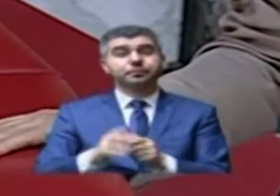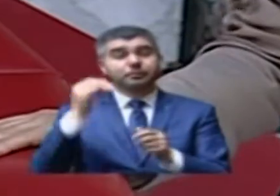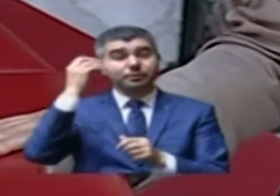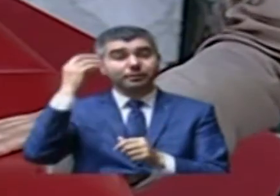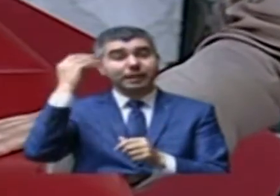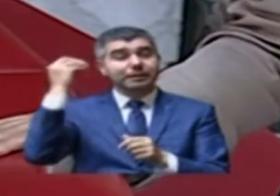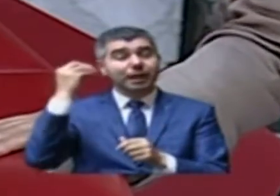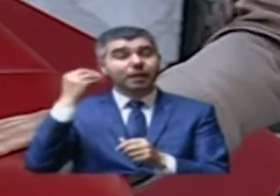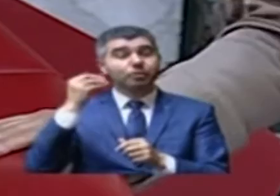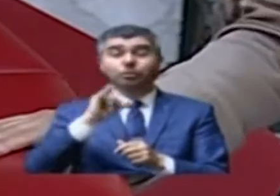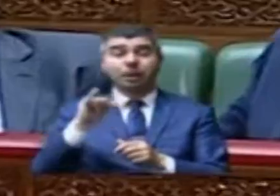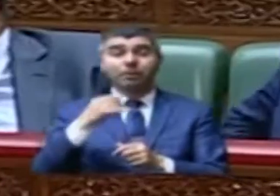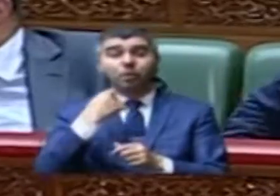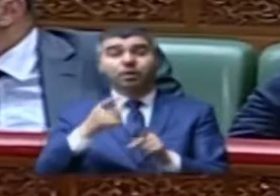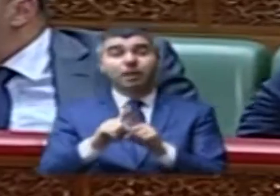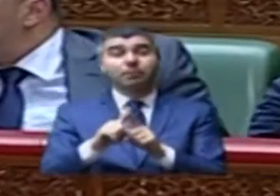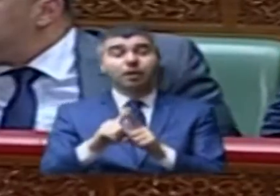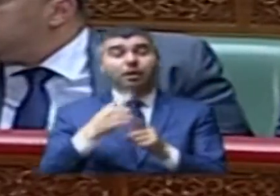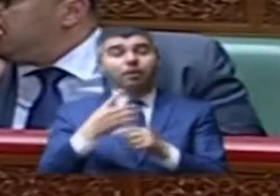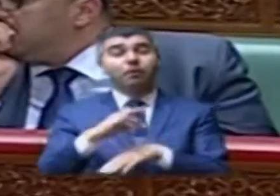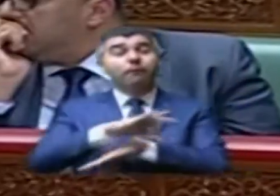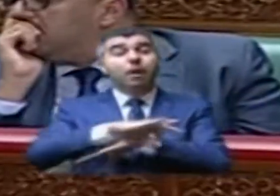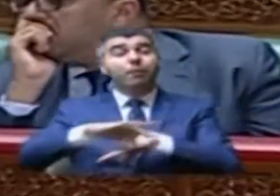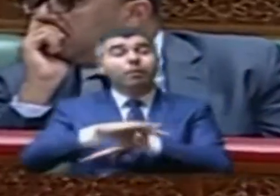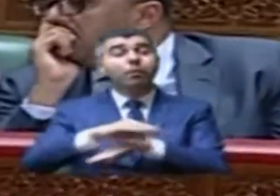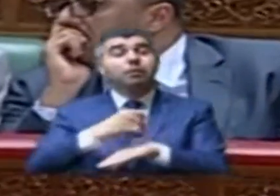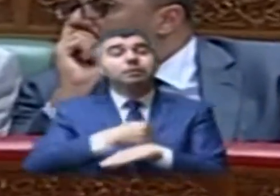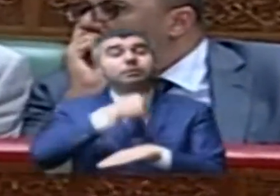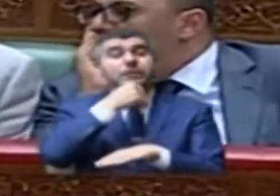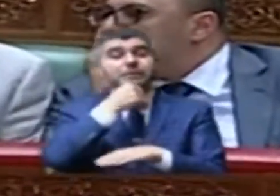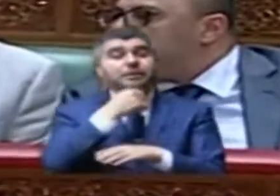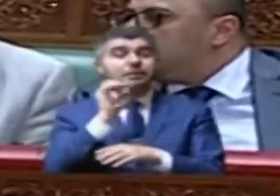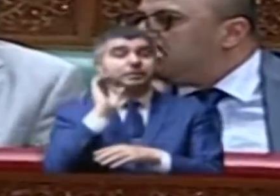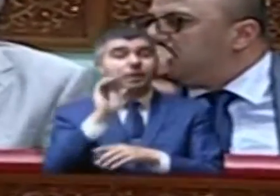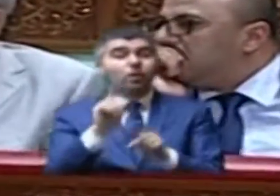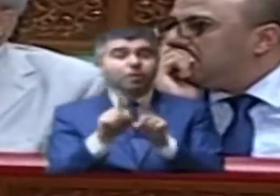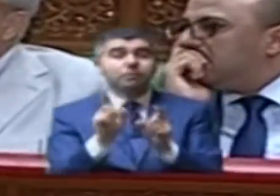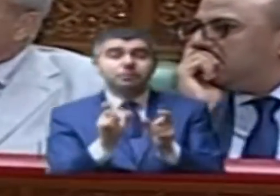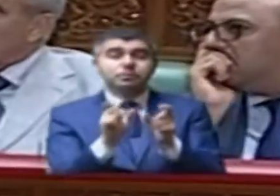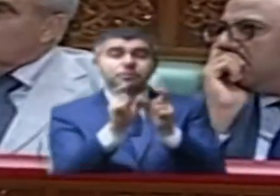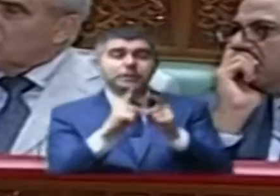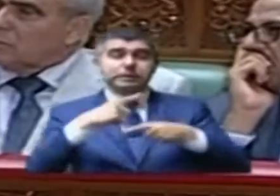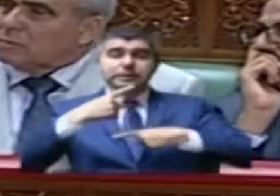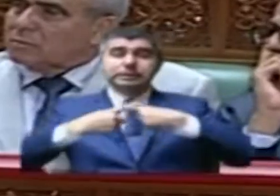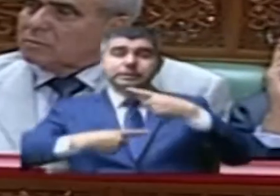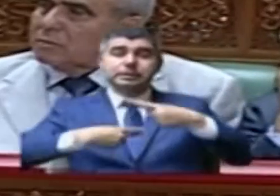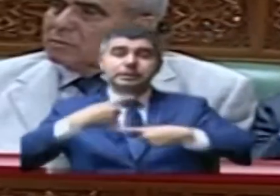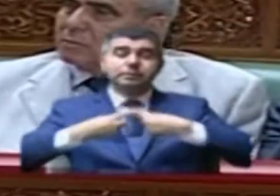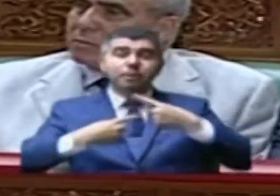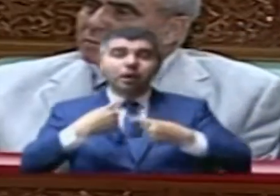مرصد الأشخاص المسنين في السنة الماضية على اعتبار أننا نحتاج إلى مواكبة هذا التطور